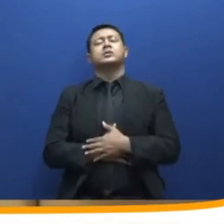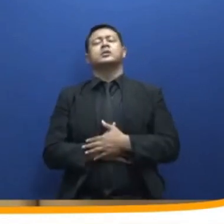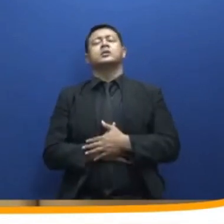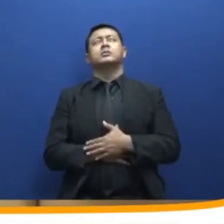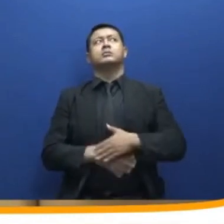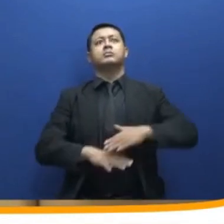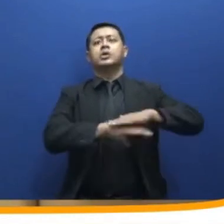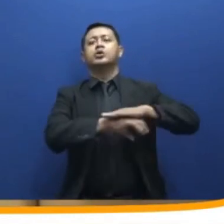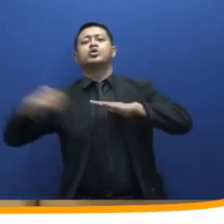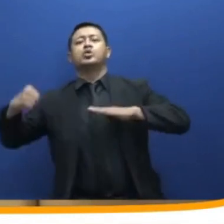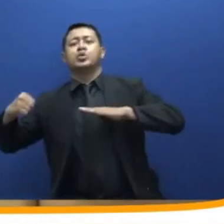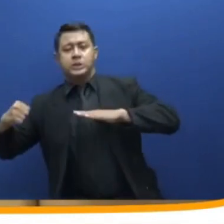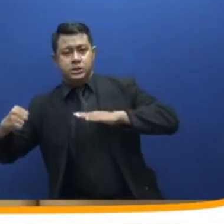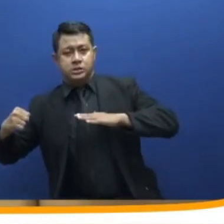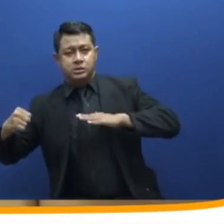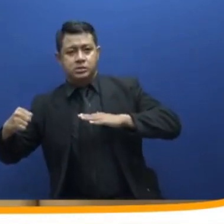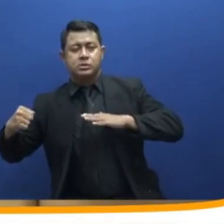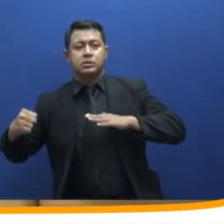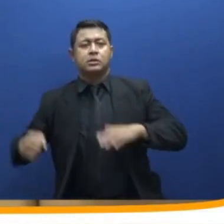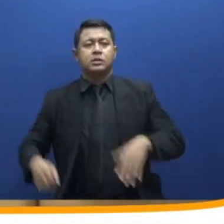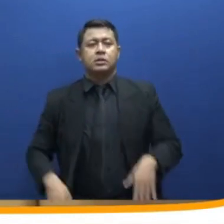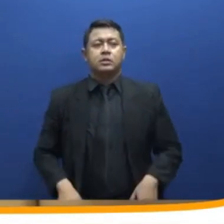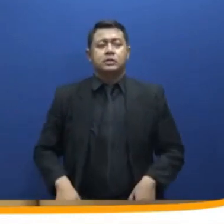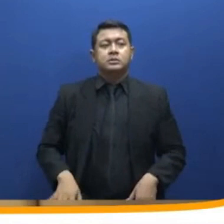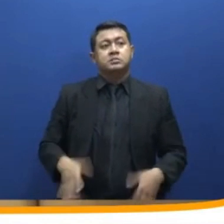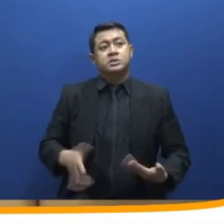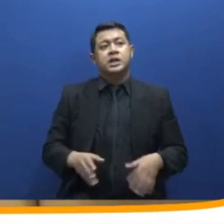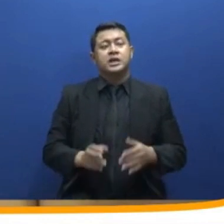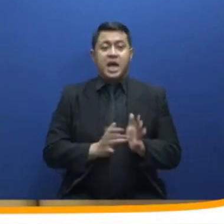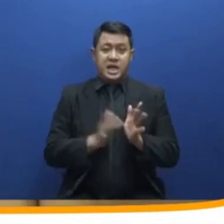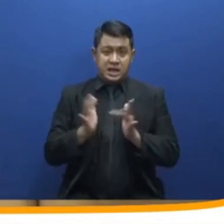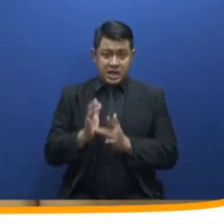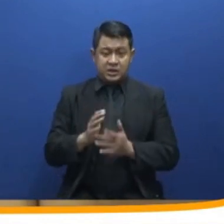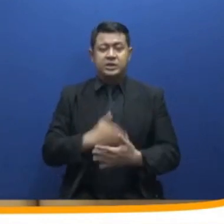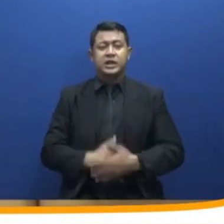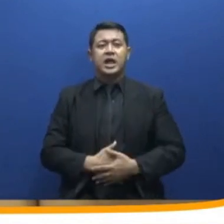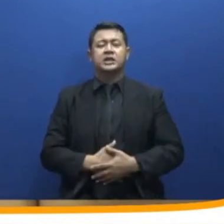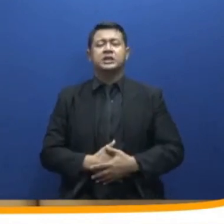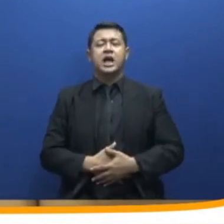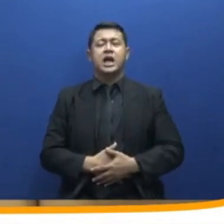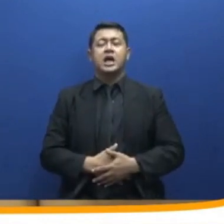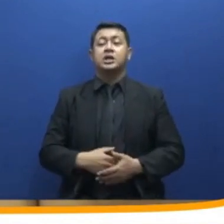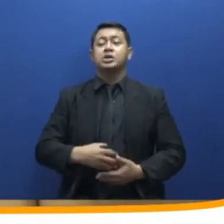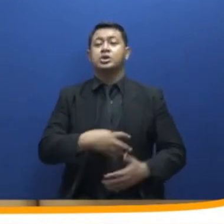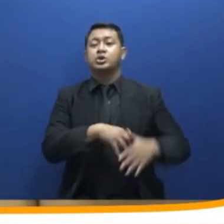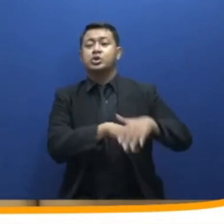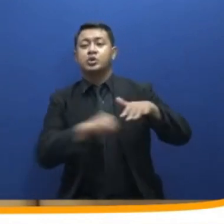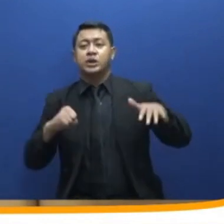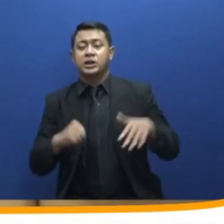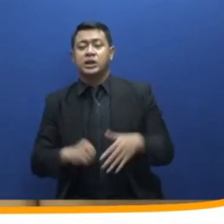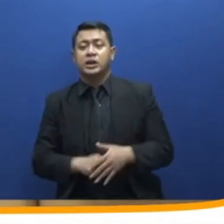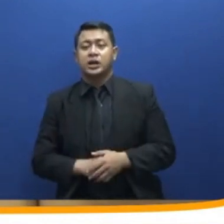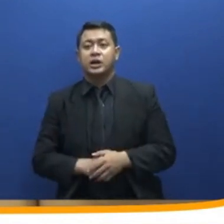bisa saja Yesus memang bangkit bisa saja Yesus jenazahnya dicuri orang karena kan tahu sendiri lah